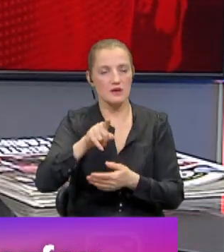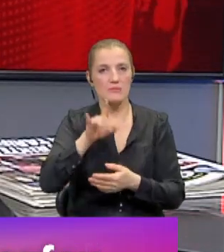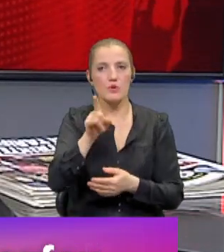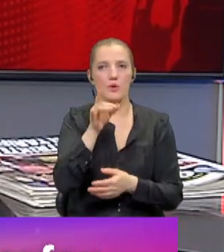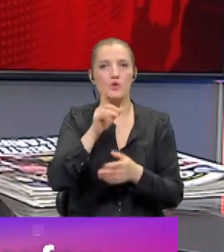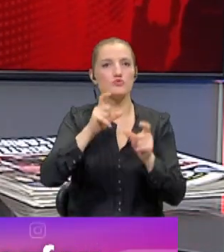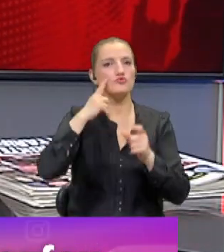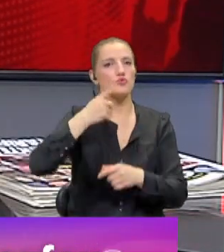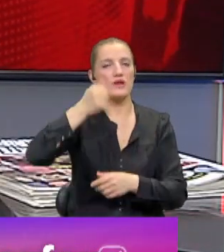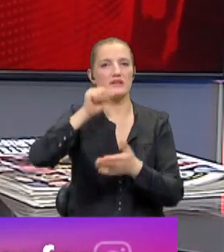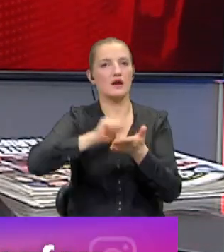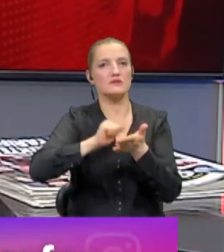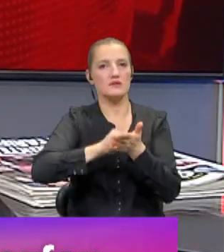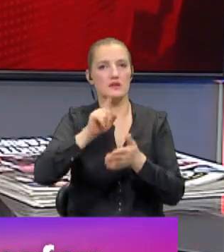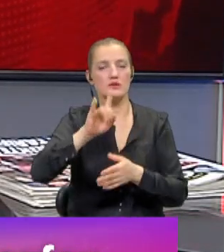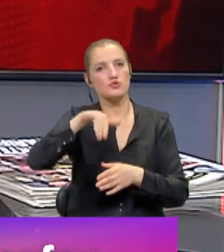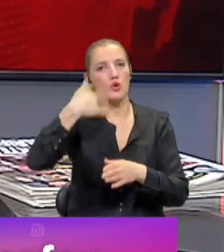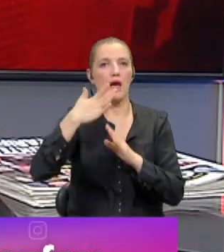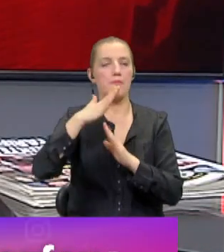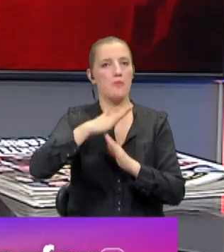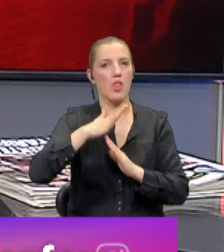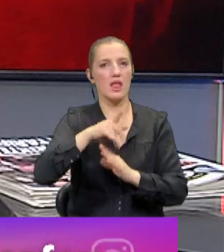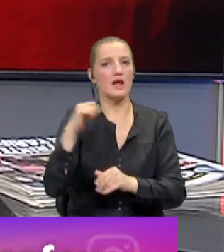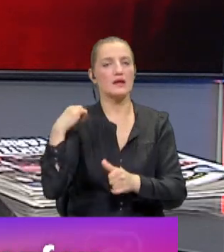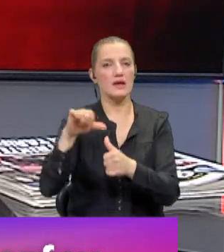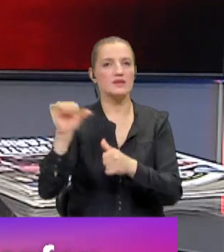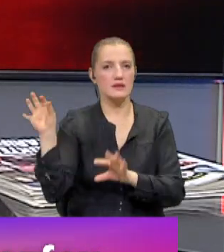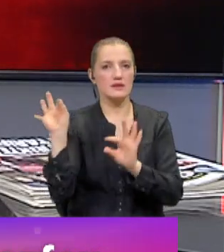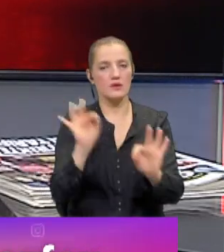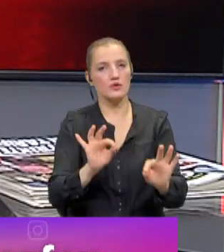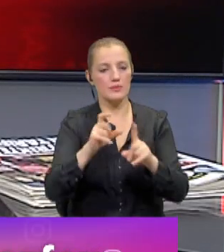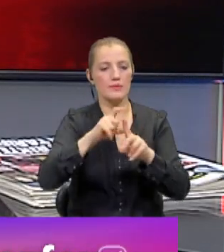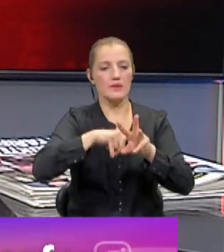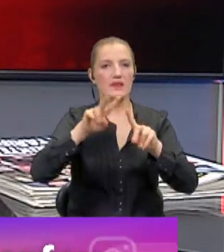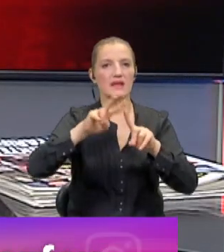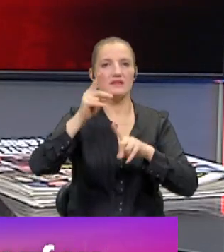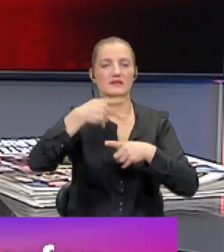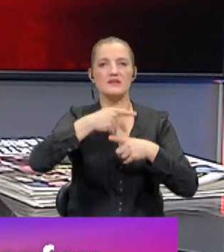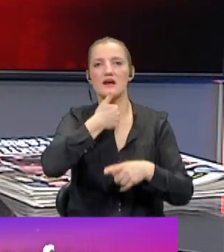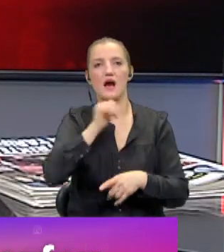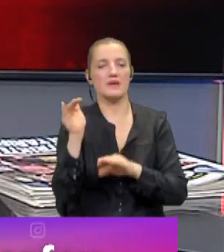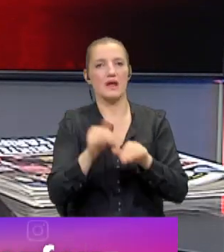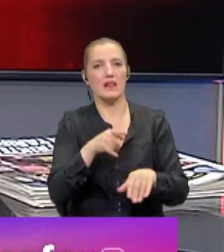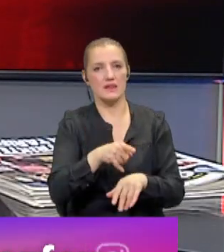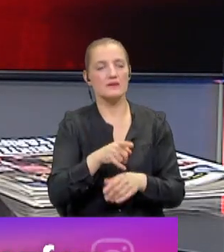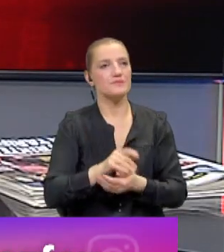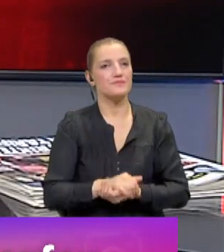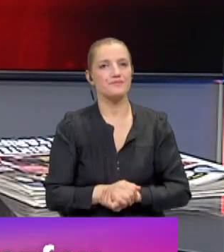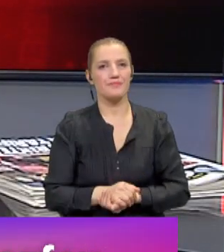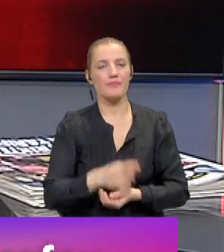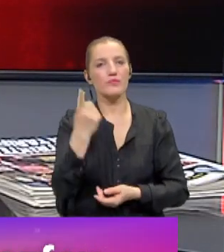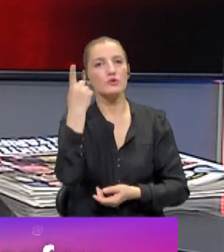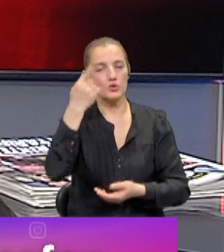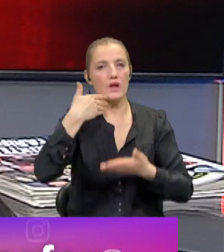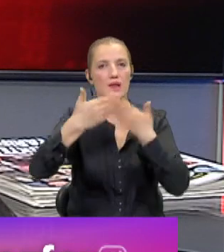Cumhuriyet gazetesinden sonra bir mola verelim döndüğümüzde Deniz abi Deniz Zeyrek geldi Ona ağırlayacağı maslıne da dün